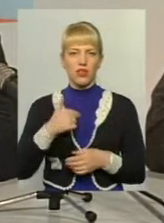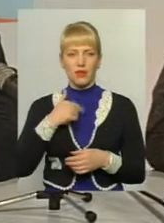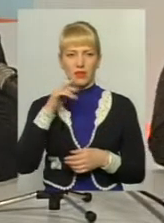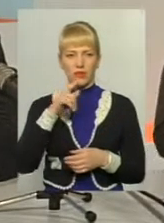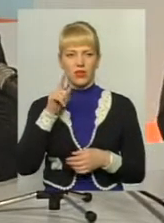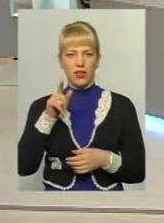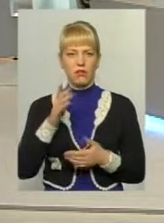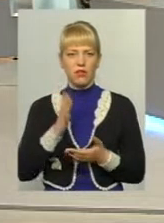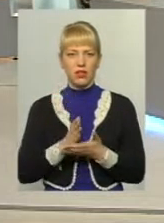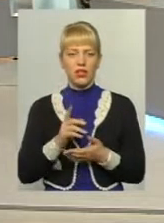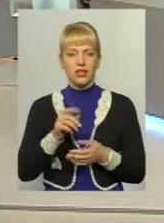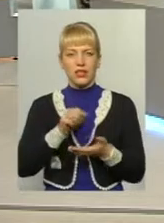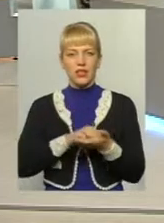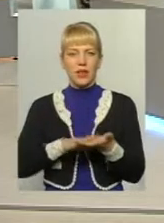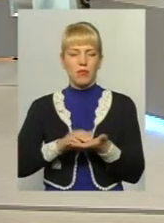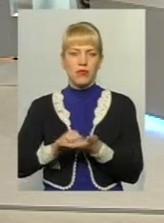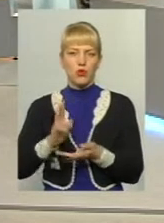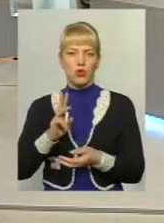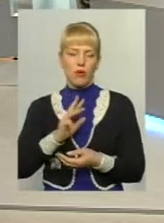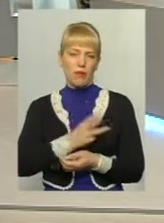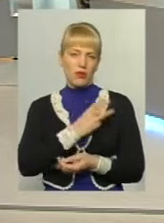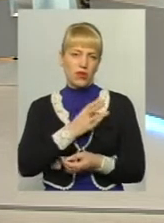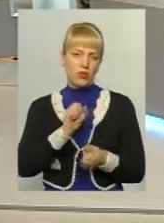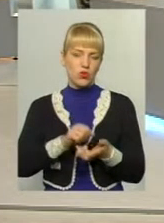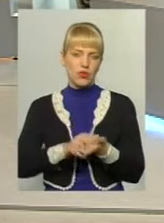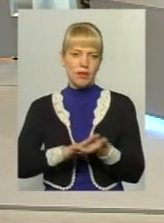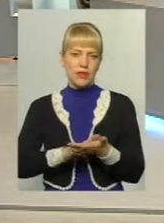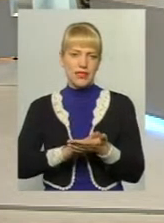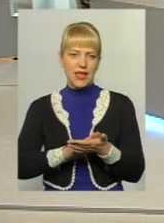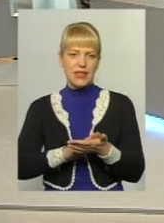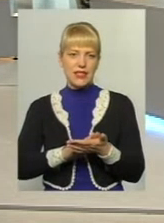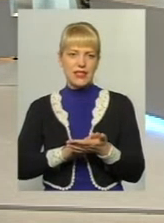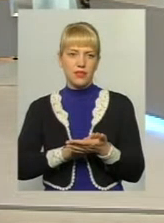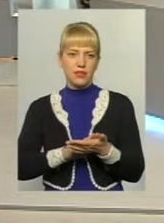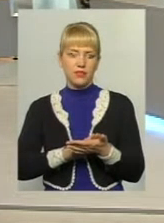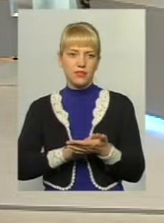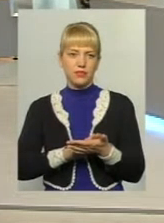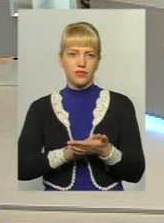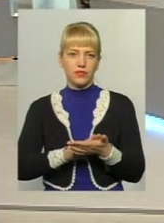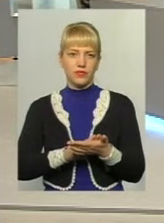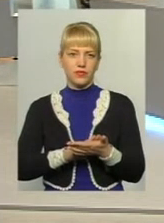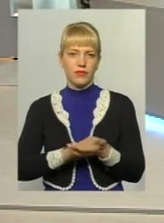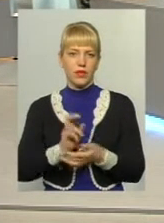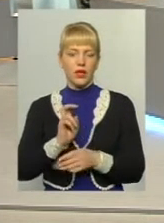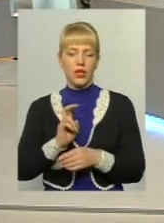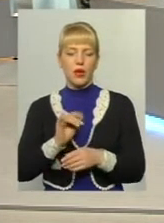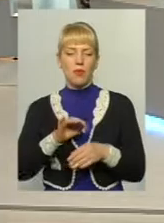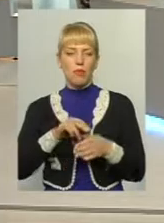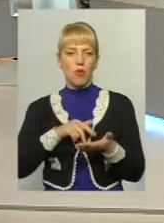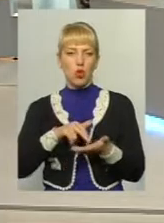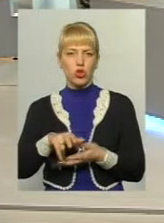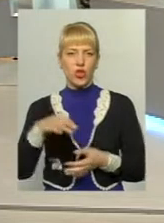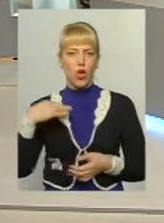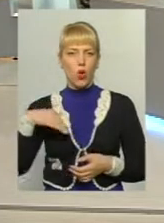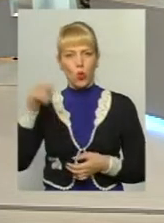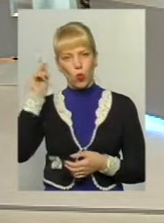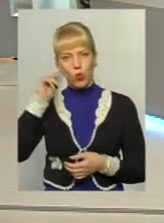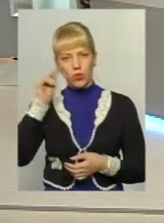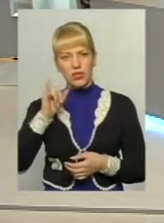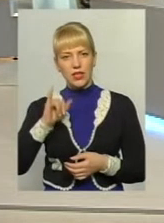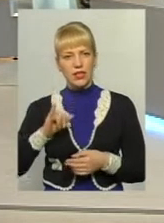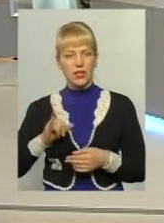них записатися можна в управлінні житлово-комунального господарства на другому поверсі, там Проскурівська 1, якщо